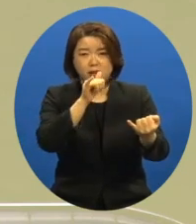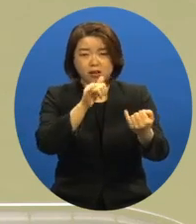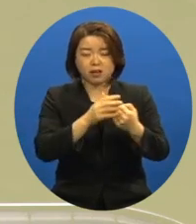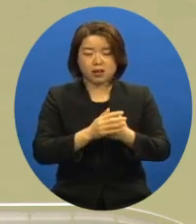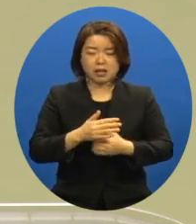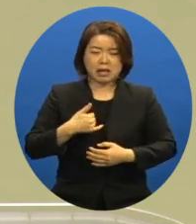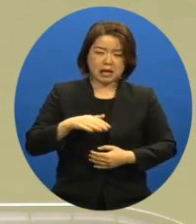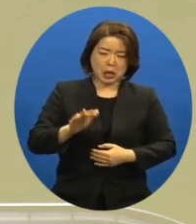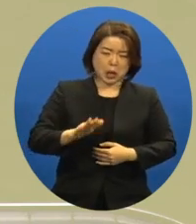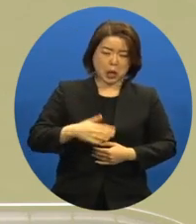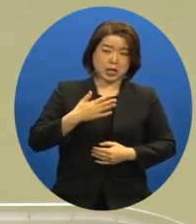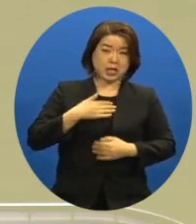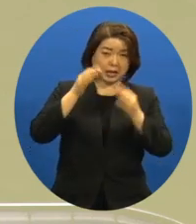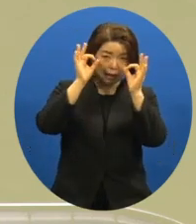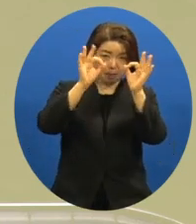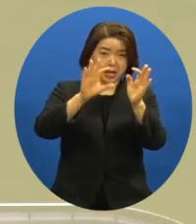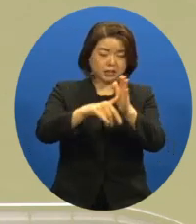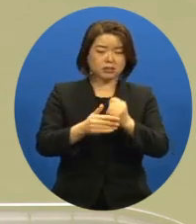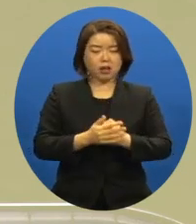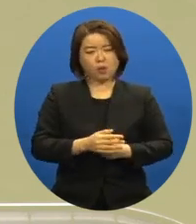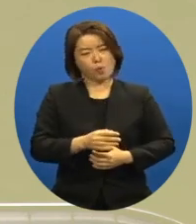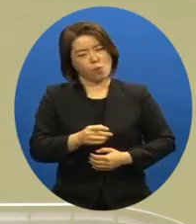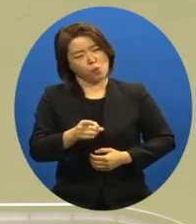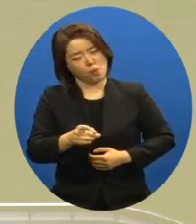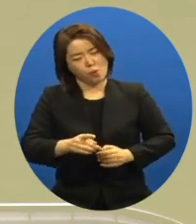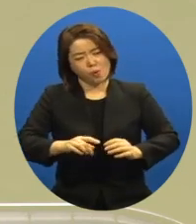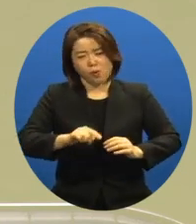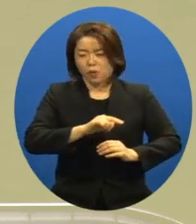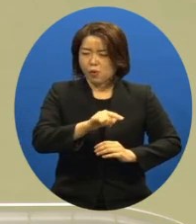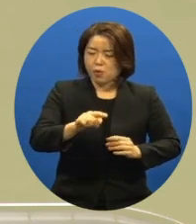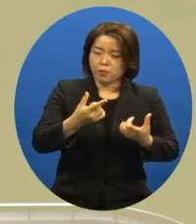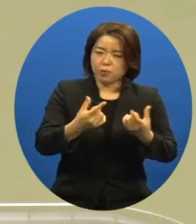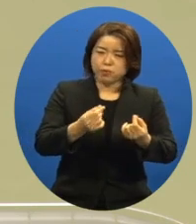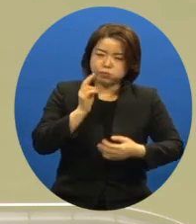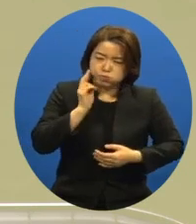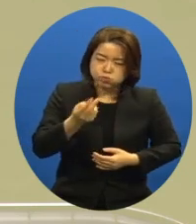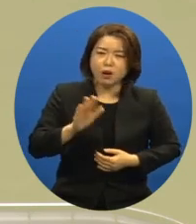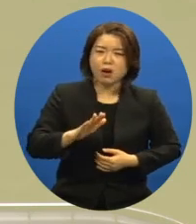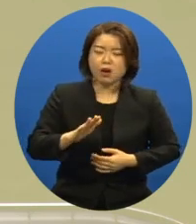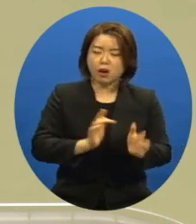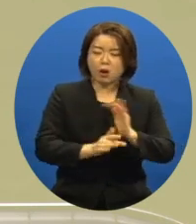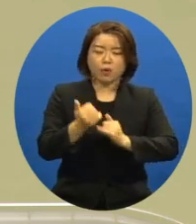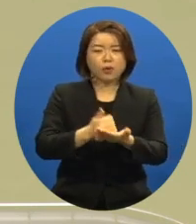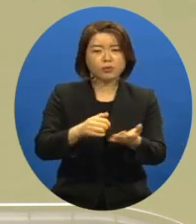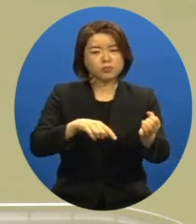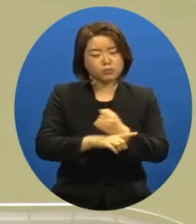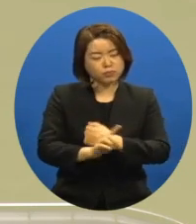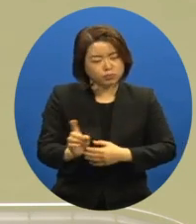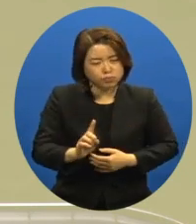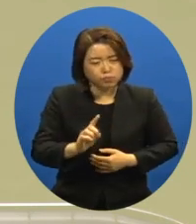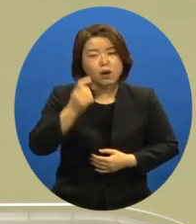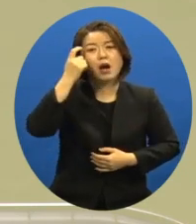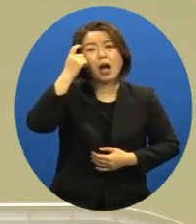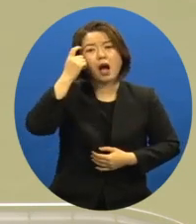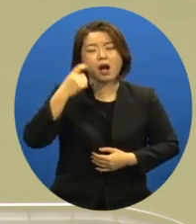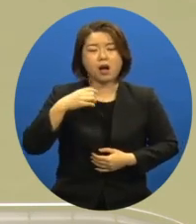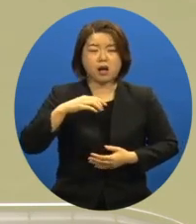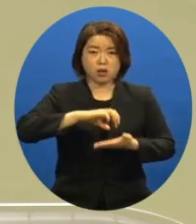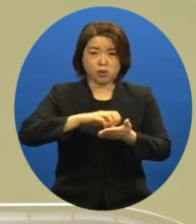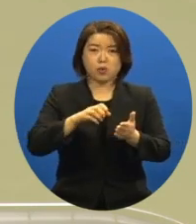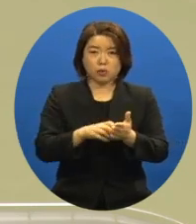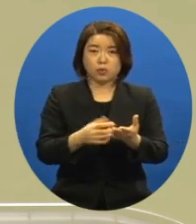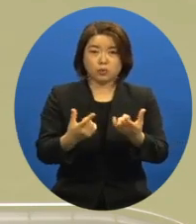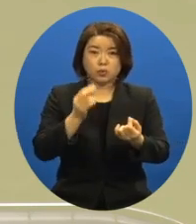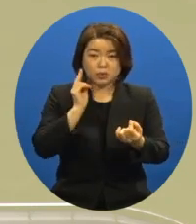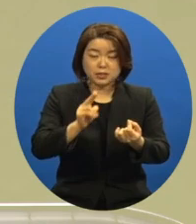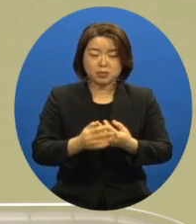제가 보기에도 세상에 이렇게 하면서 예수 믿을 까닭이 뭔가 그런 생각이 들었을 정도입니다.